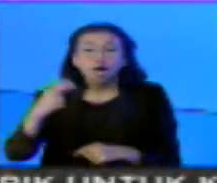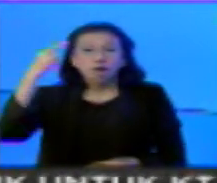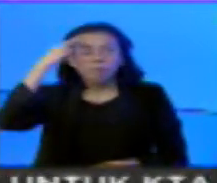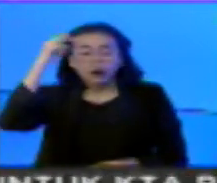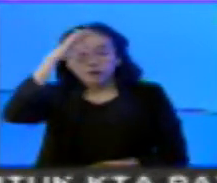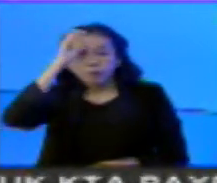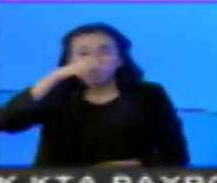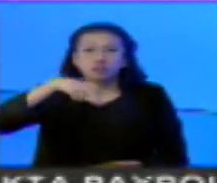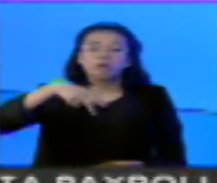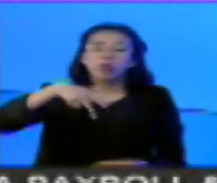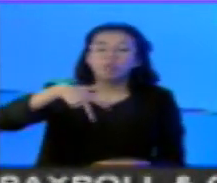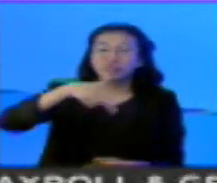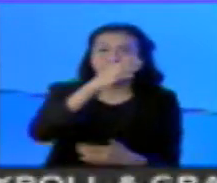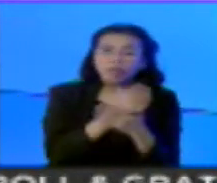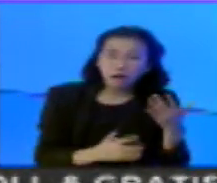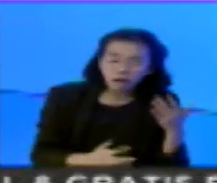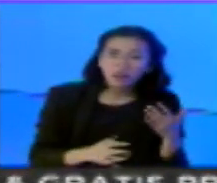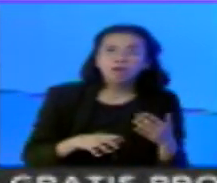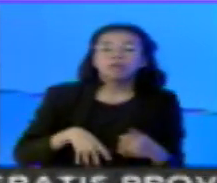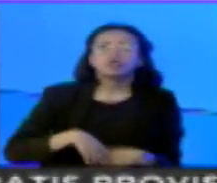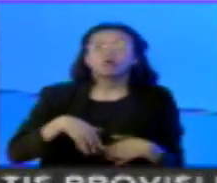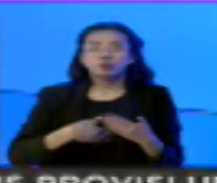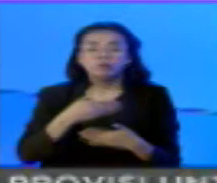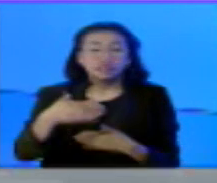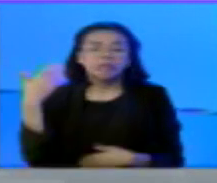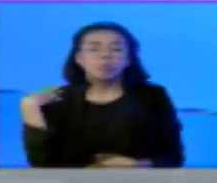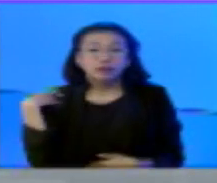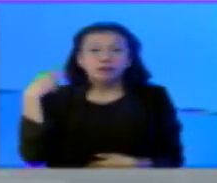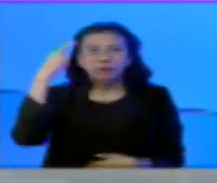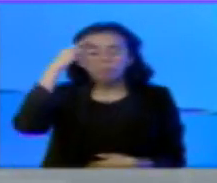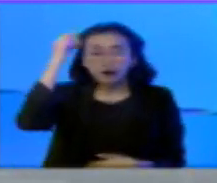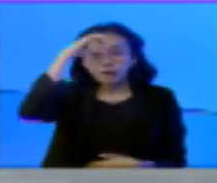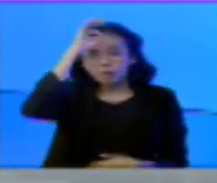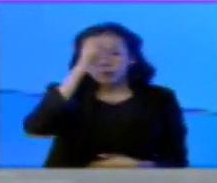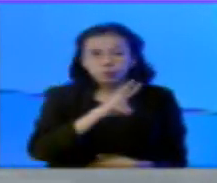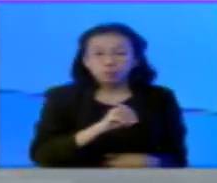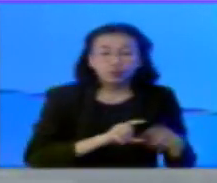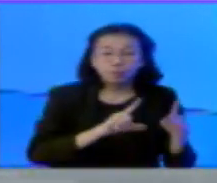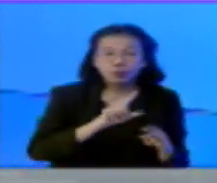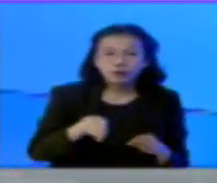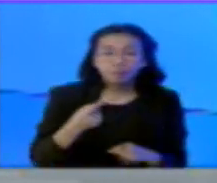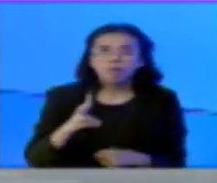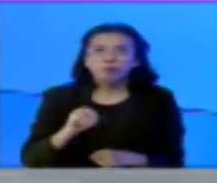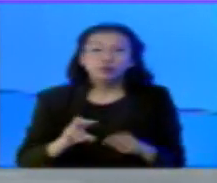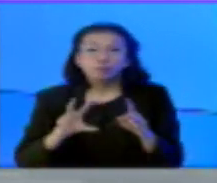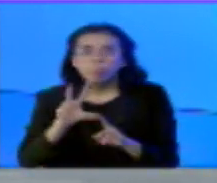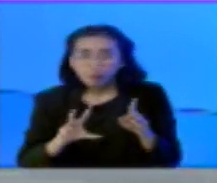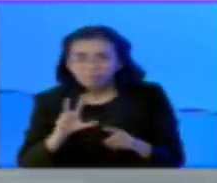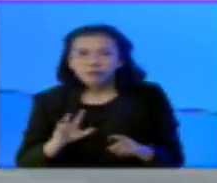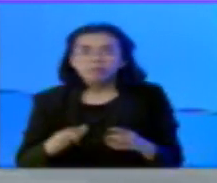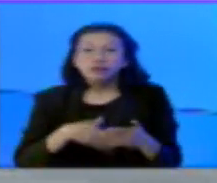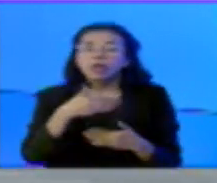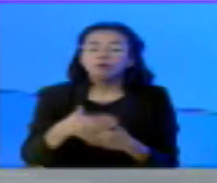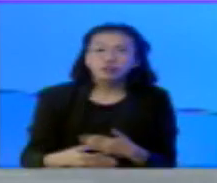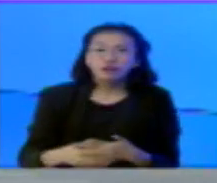pada 2014 hingga 2016. Idam lalu menjabat Kapolda Metro Jaya pada 2017 hingga 2019 dan menjadi Kabareskrim Polri